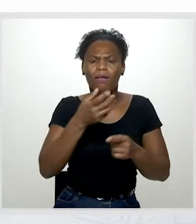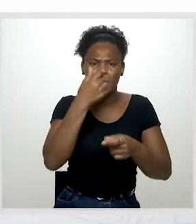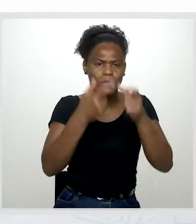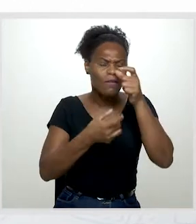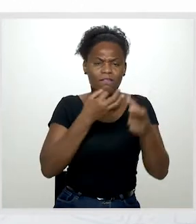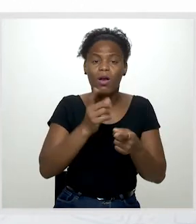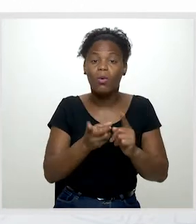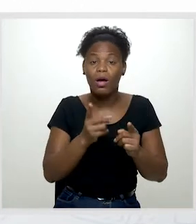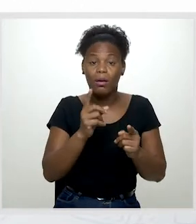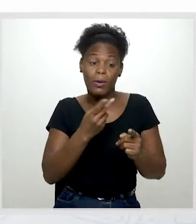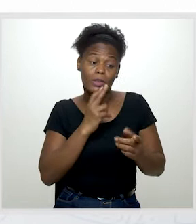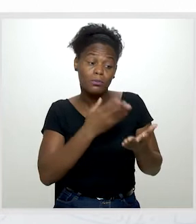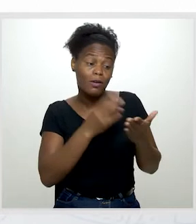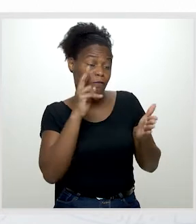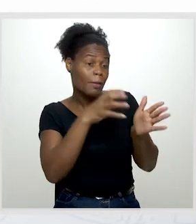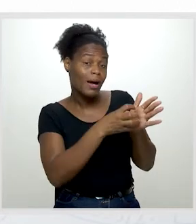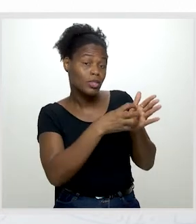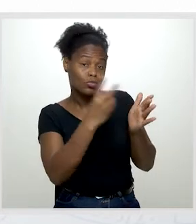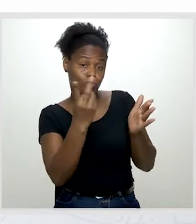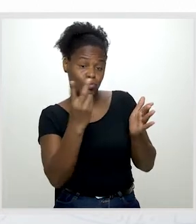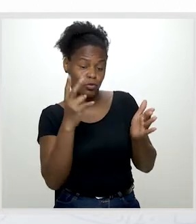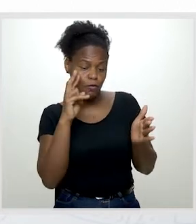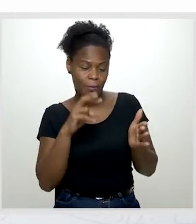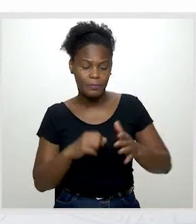question, regarde les bulles des images.